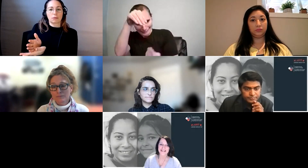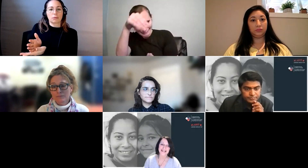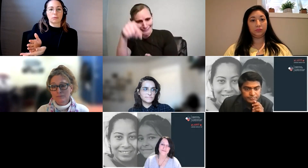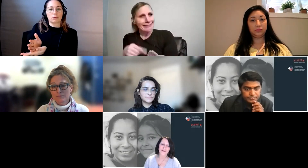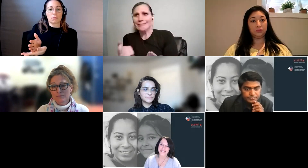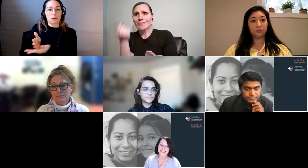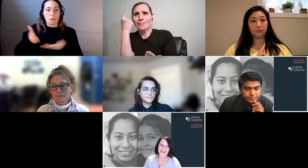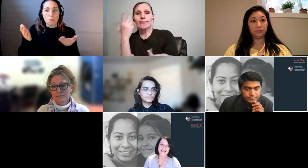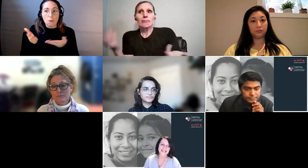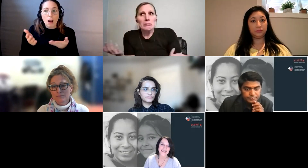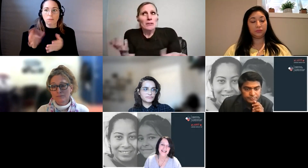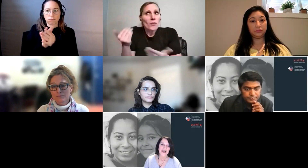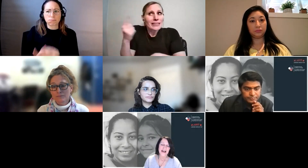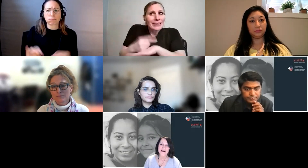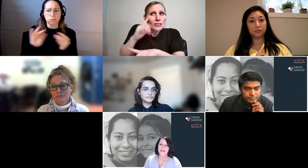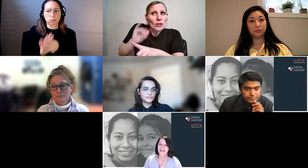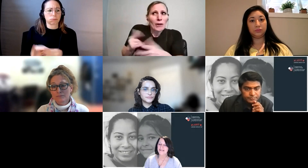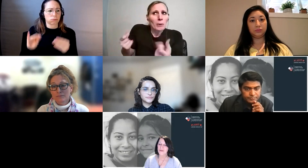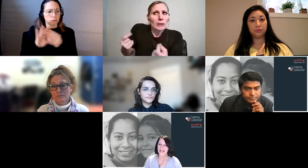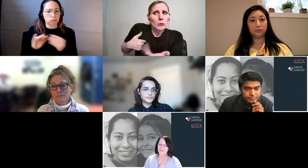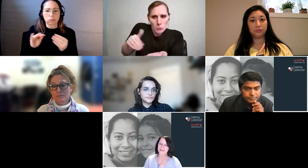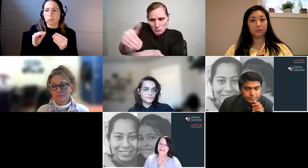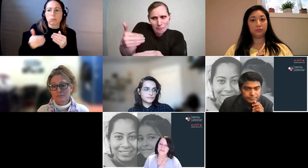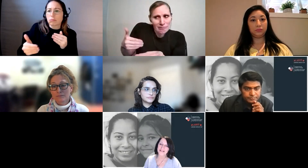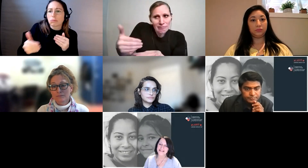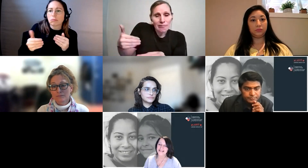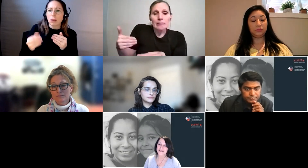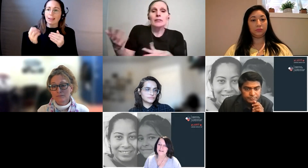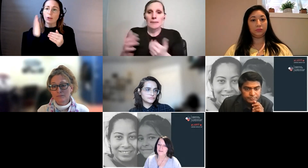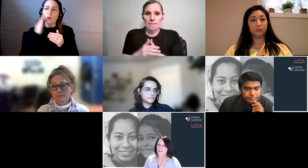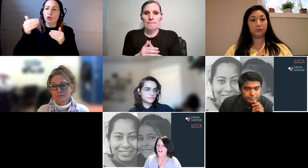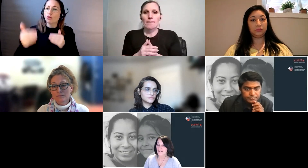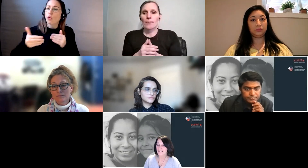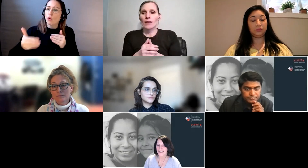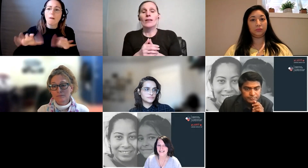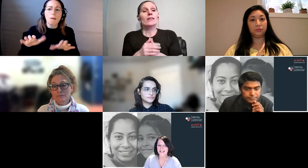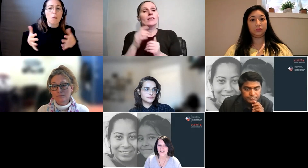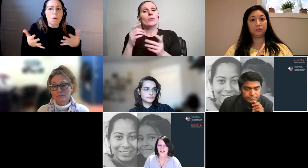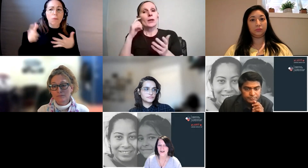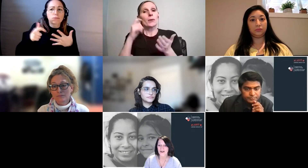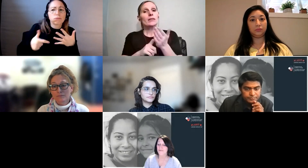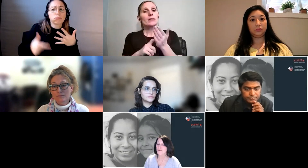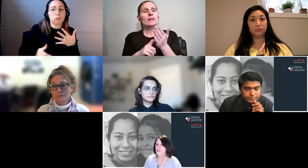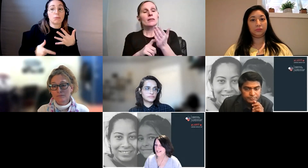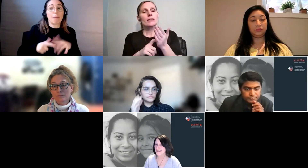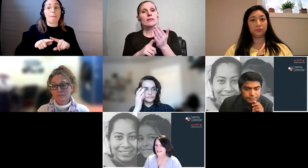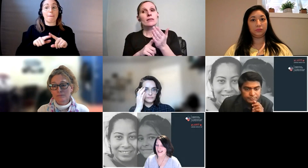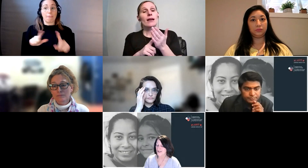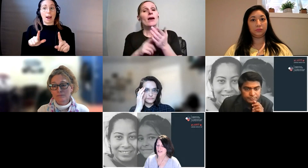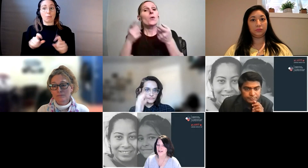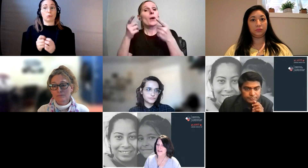à leur expliquer ce qu'il fallait faire dans les prochains 14 jours. Mais ce qui est arrivé, c'est que pour bien de nos